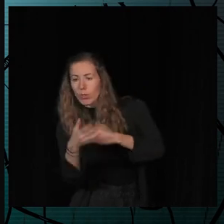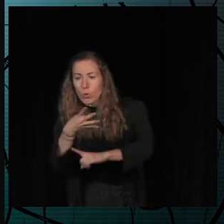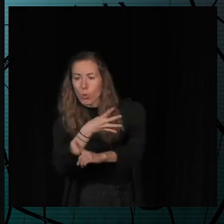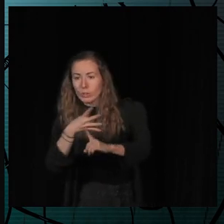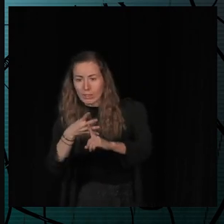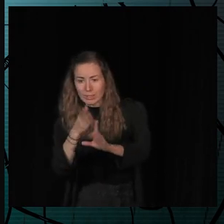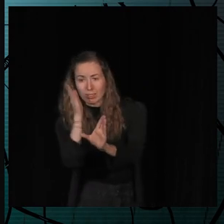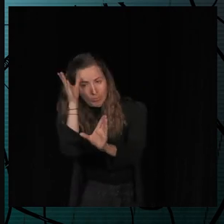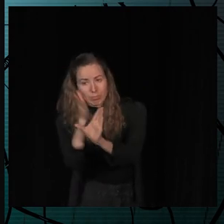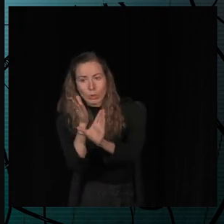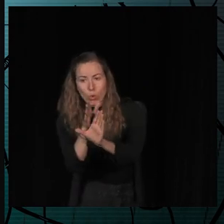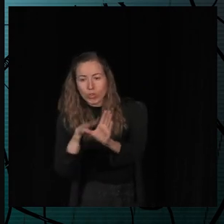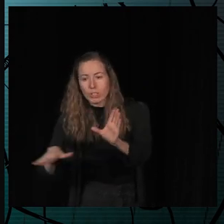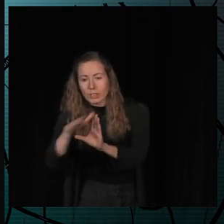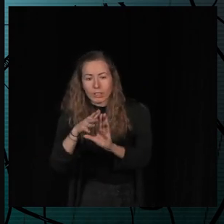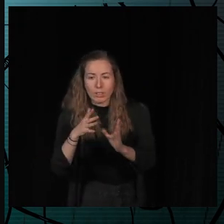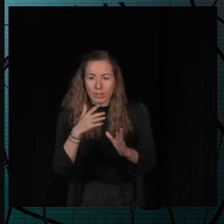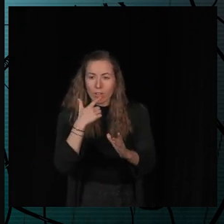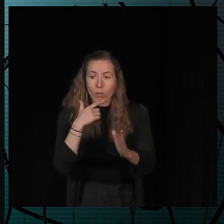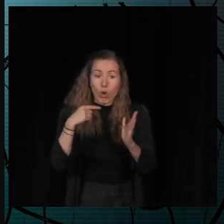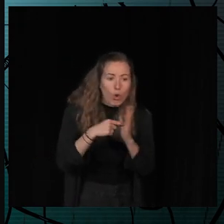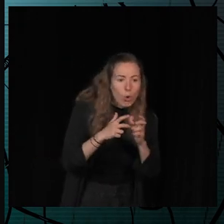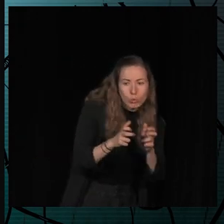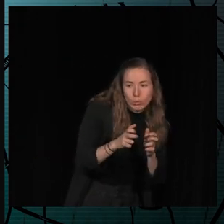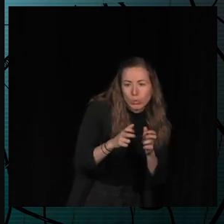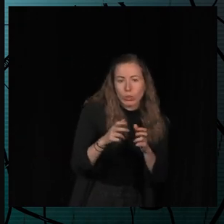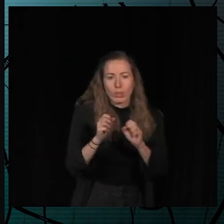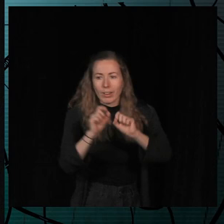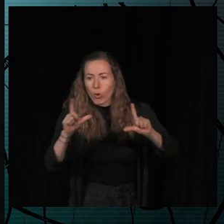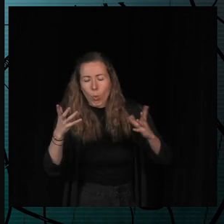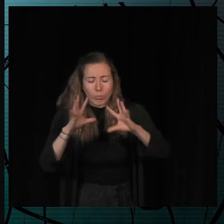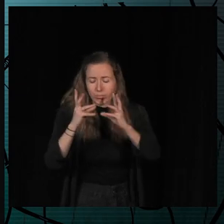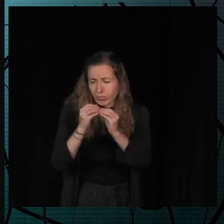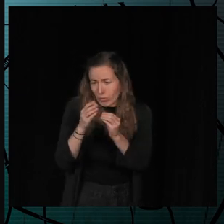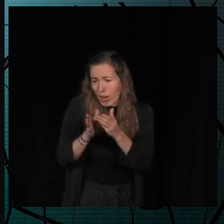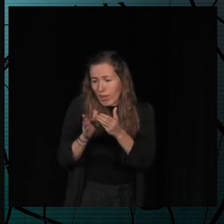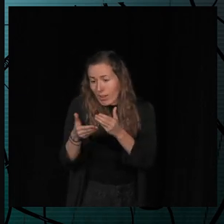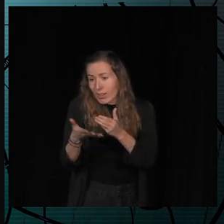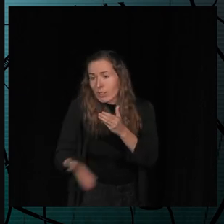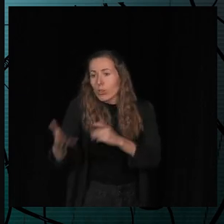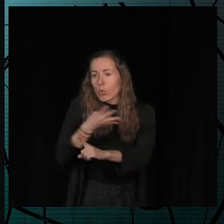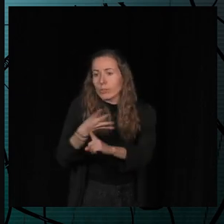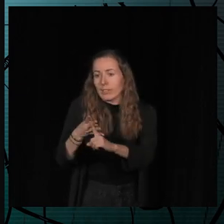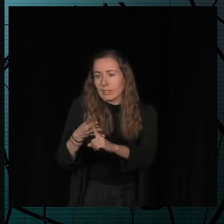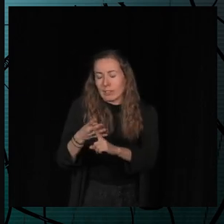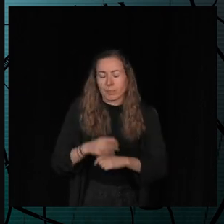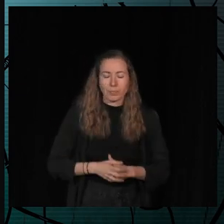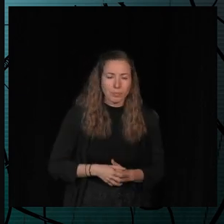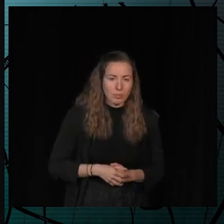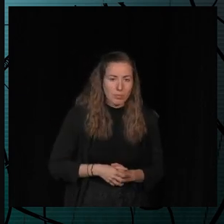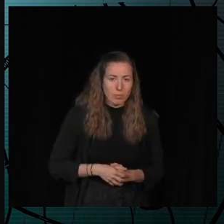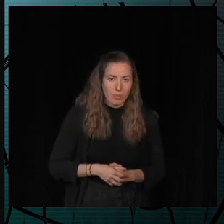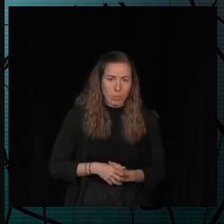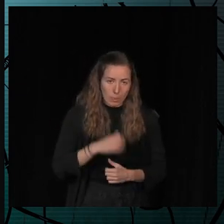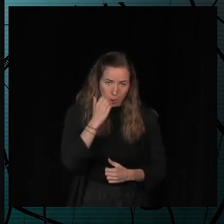va pratiquer tel ou tel écran et c'est vrai que sur toutes les problématiques euh de bon parce qu'en